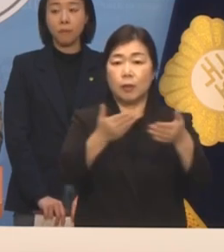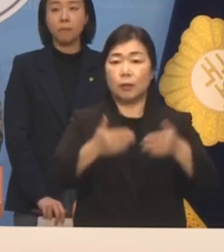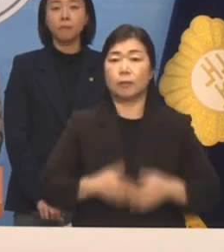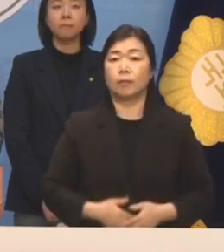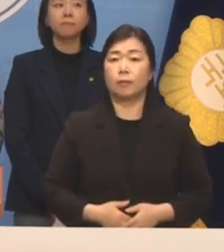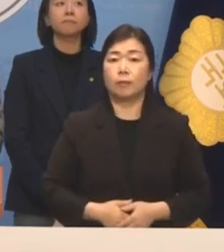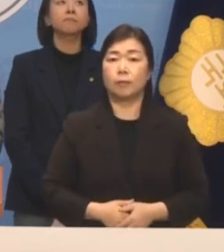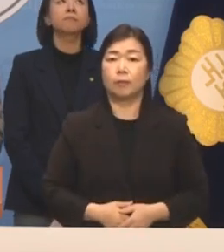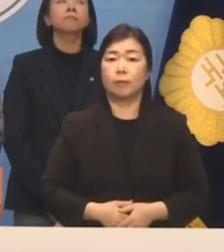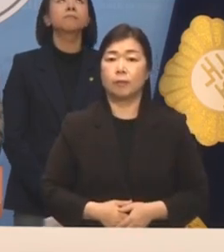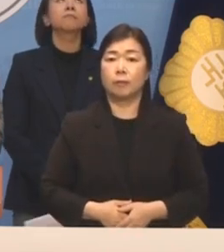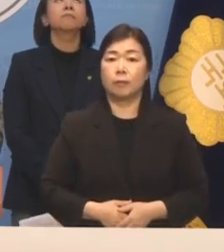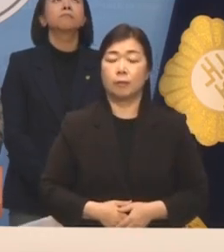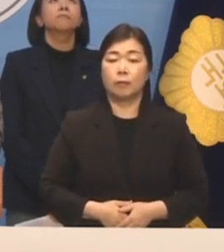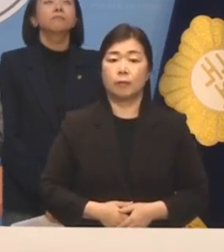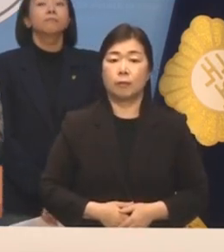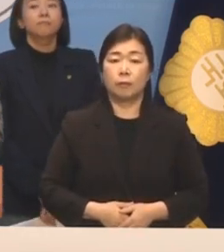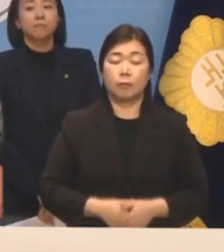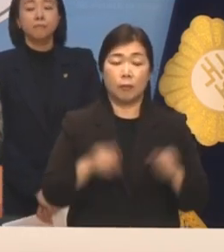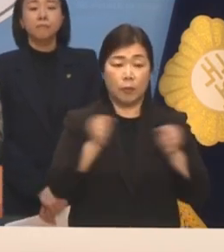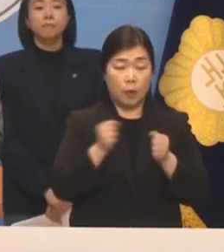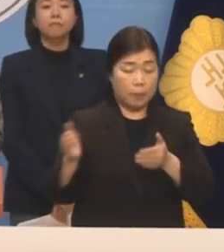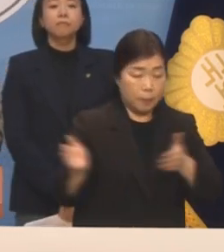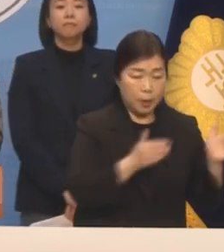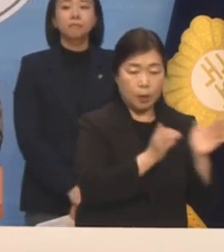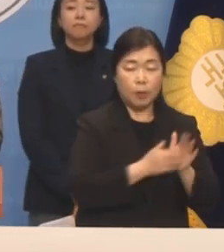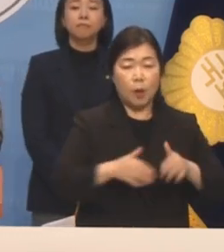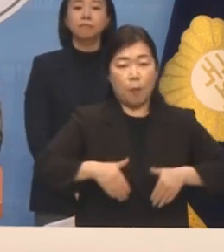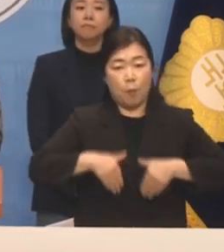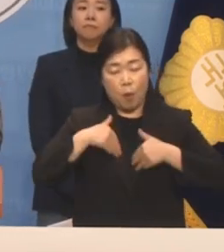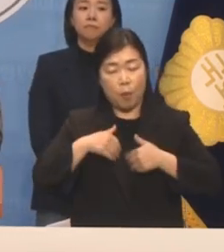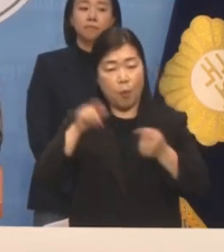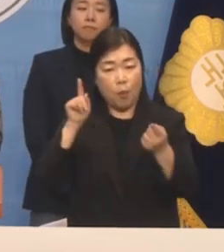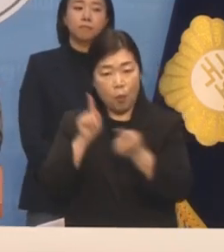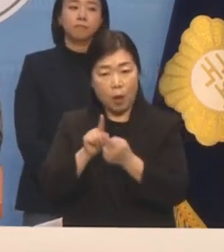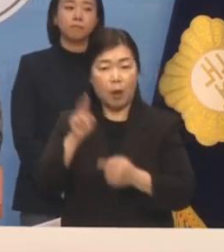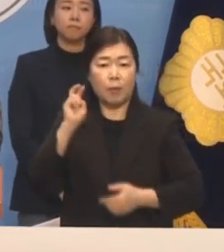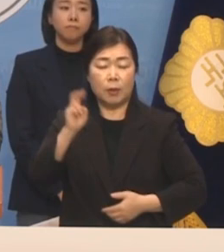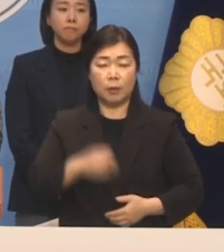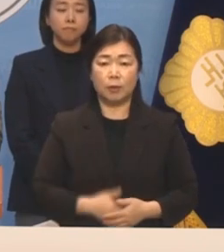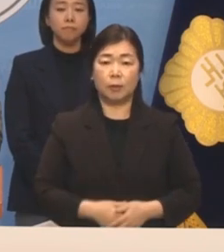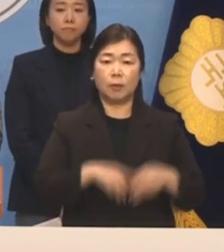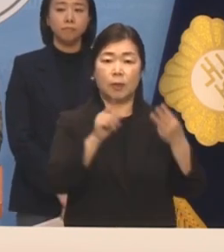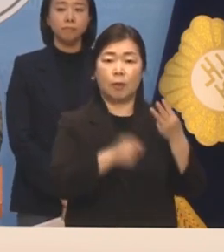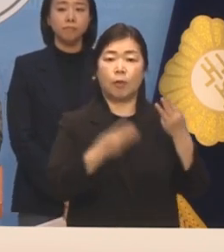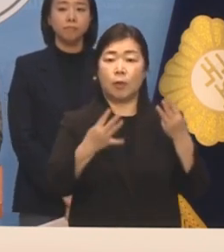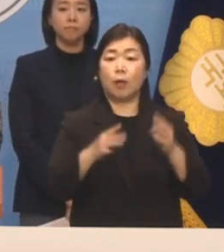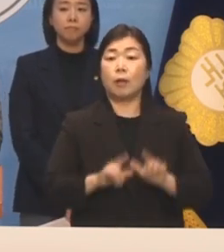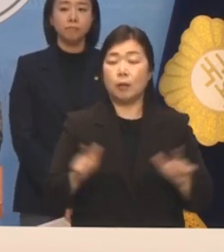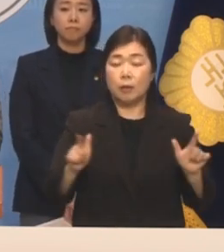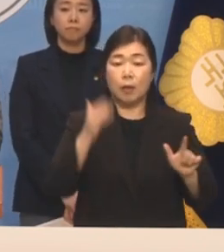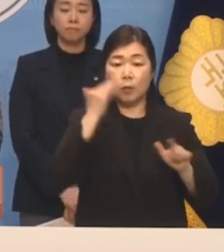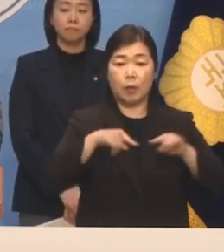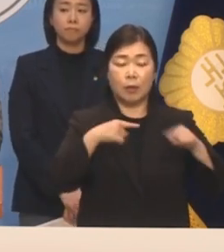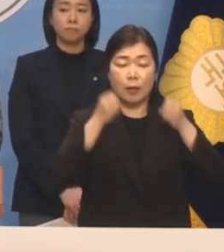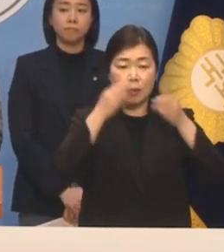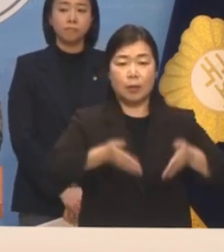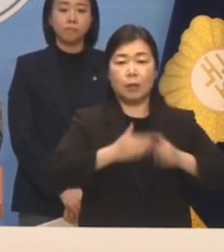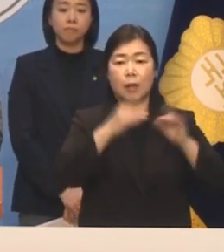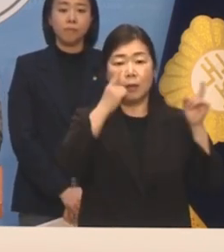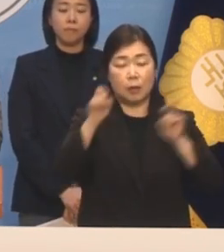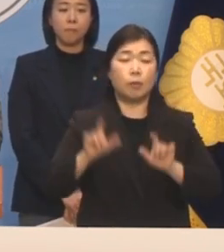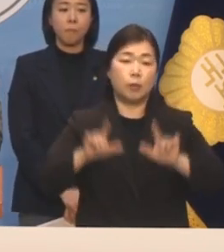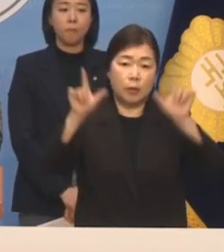녹색당원 여러분, 겨울이 가고 봄이 다가옵니다. 다가온 3월 4일은 녹색당 창당 기념일입니다. 녹색